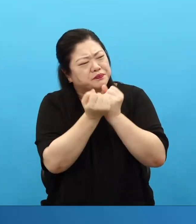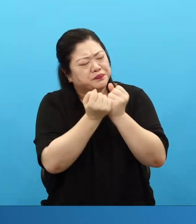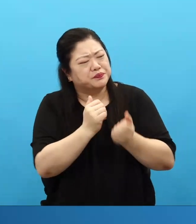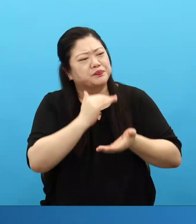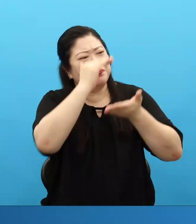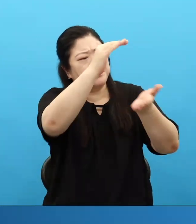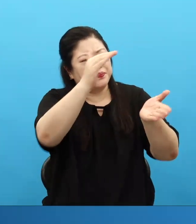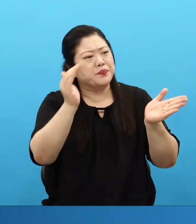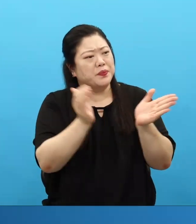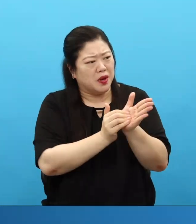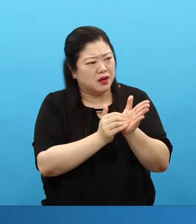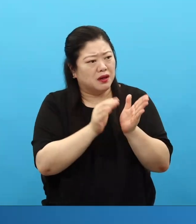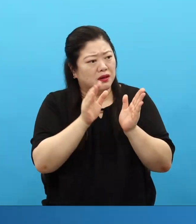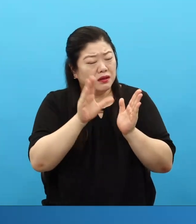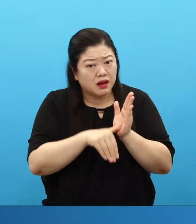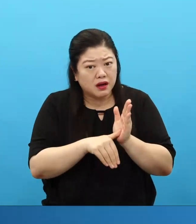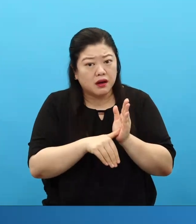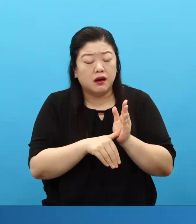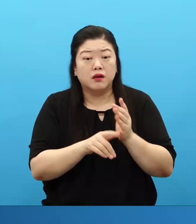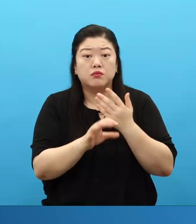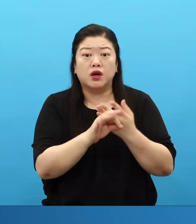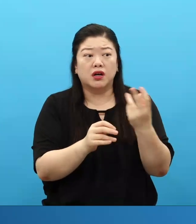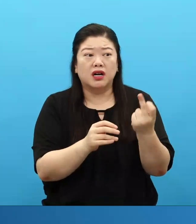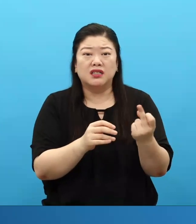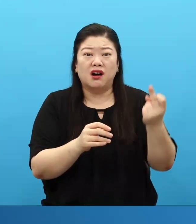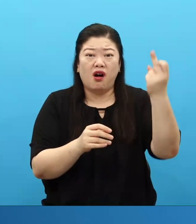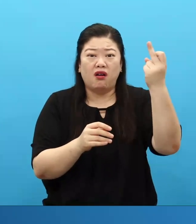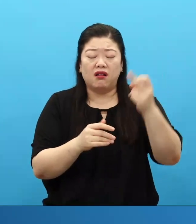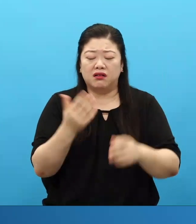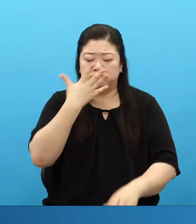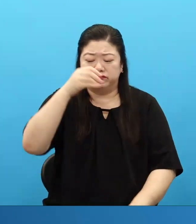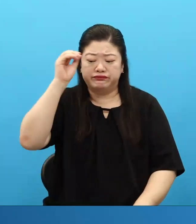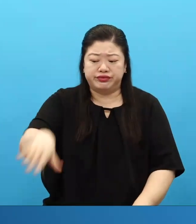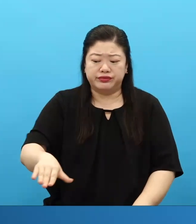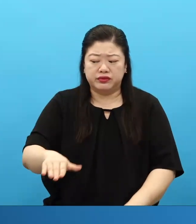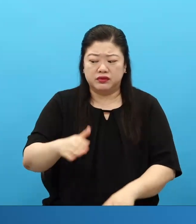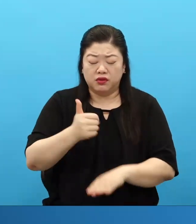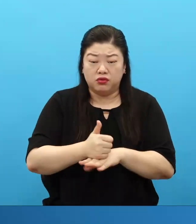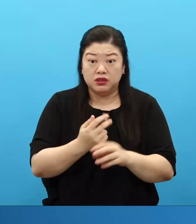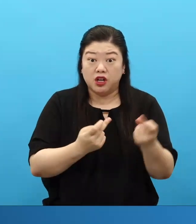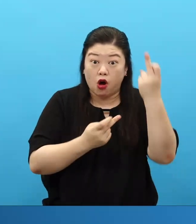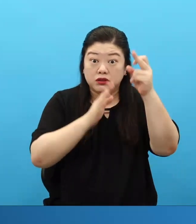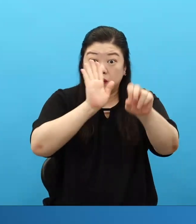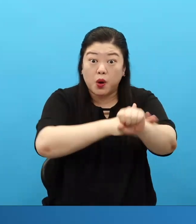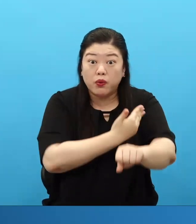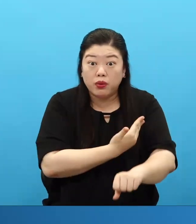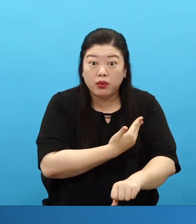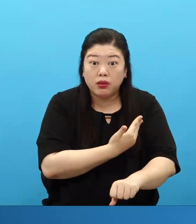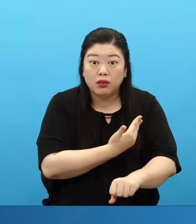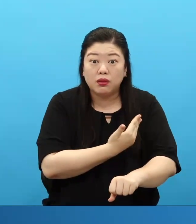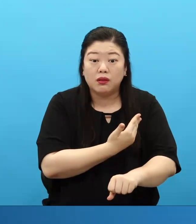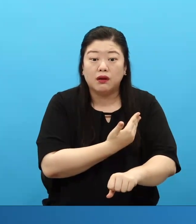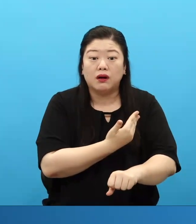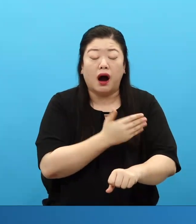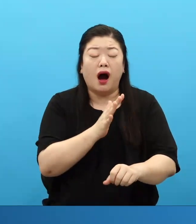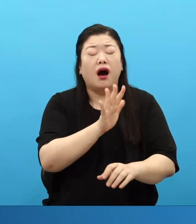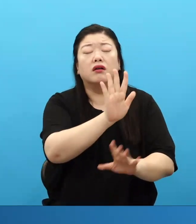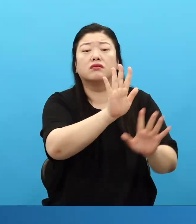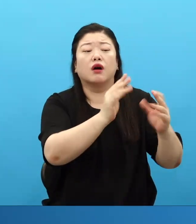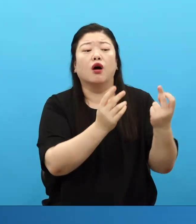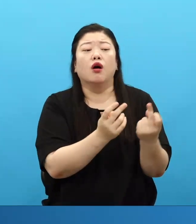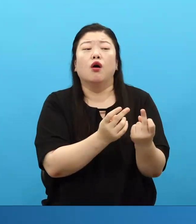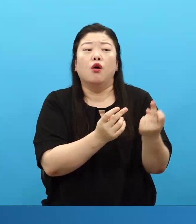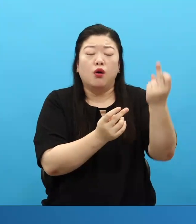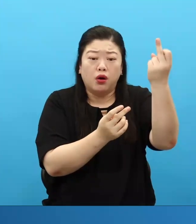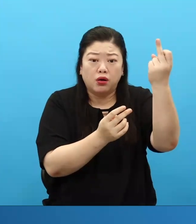보이냐, 누가 무슨 소리 하느냐, 이건 늘 신경의 형들이었습니다. That his brothers are always concerned about 그렇죠. who's their father's favorite. 틀린 거 아니에요. That's not a wrong